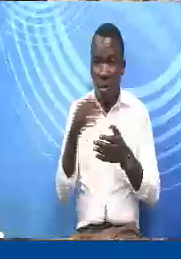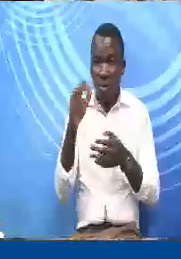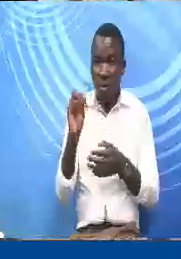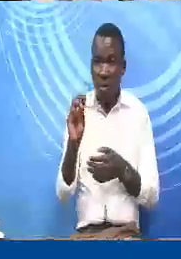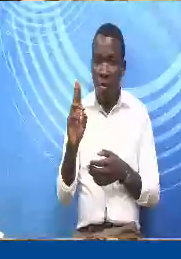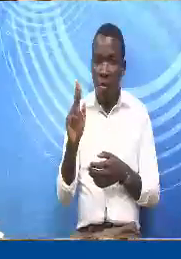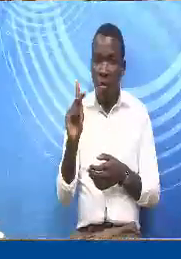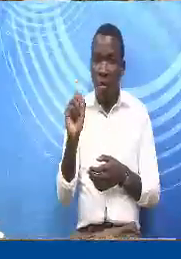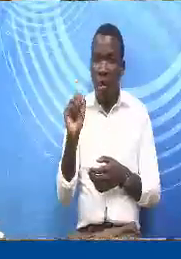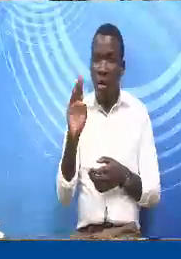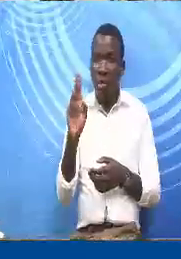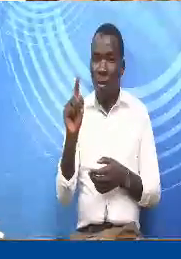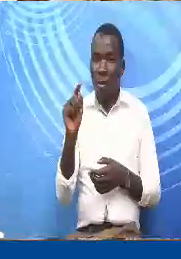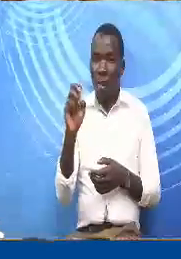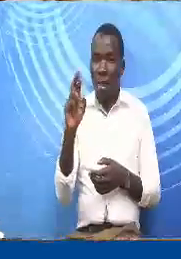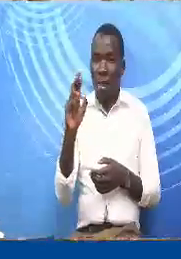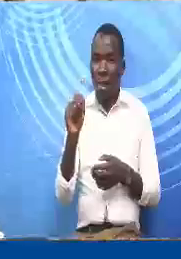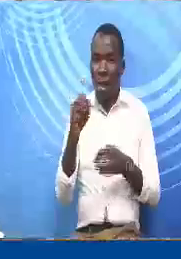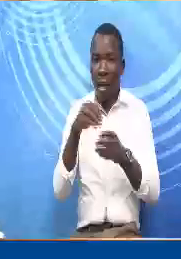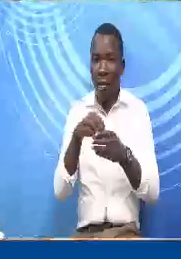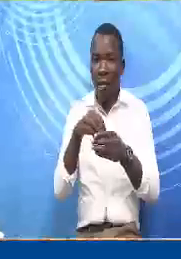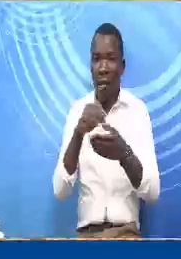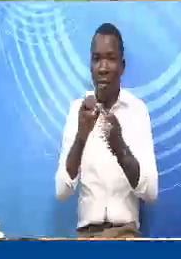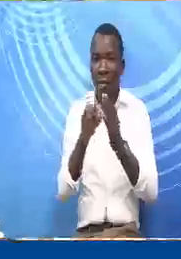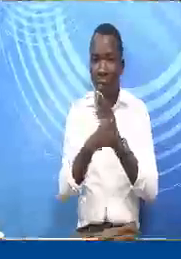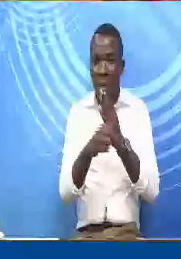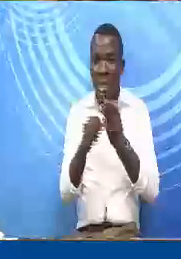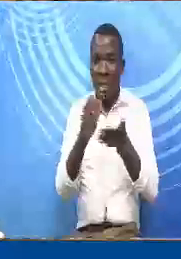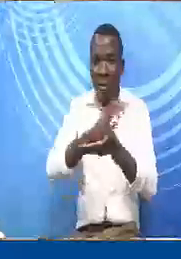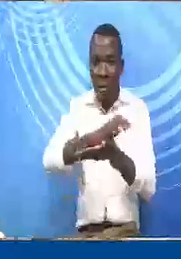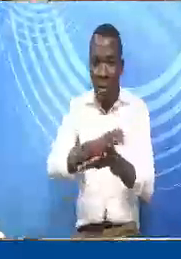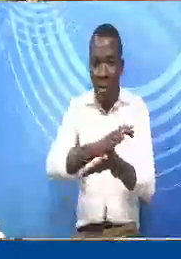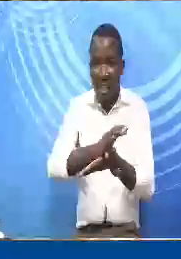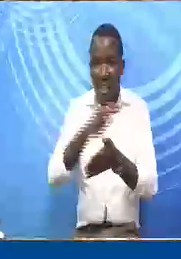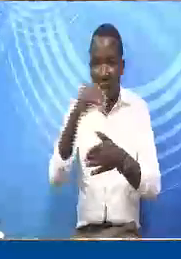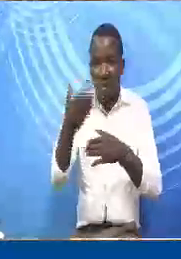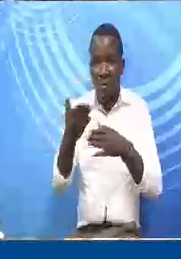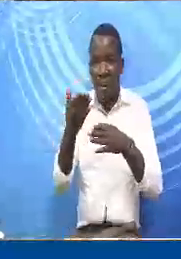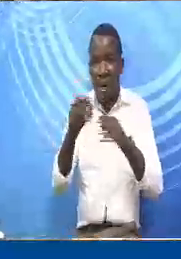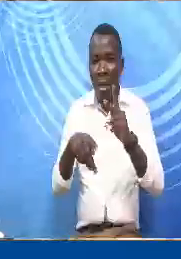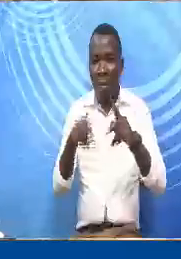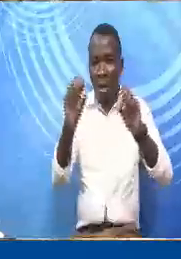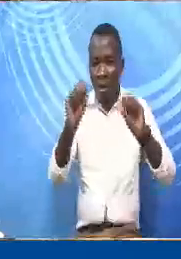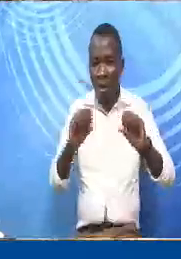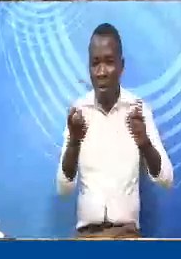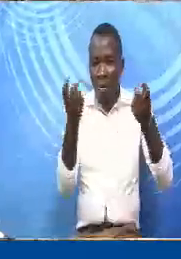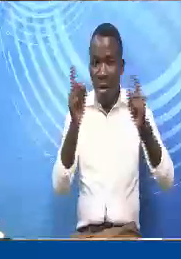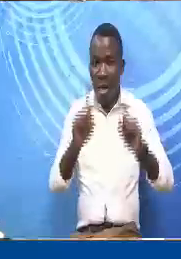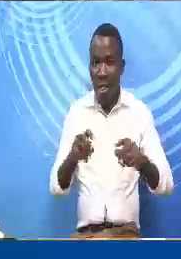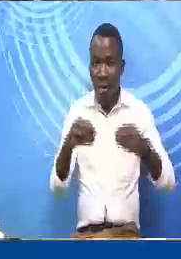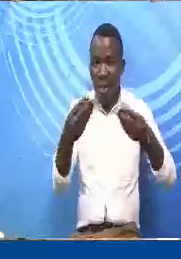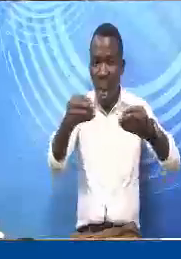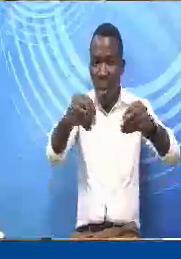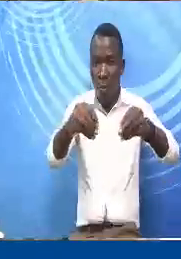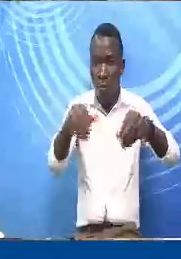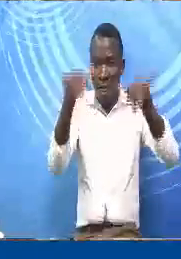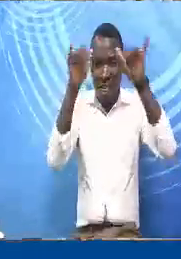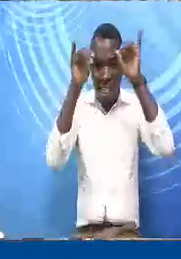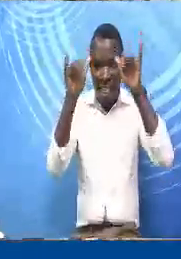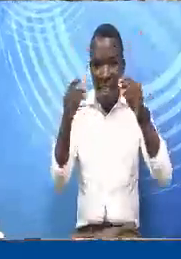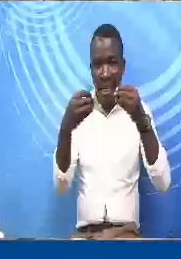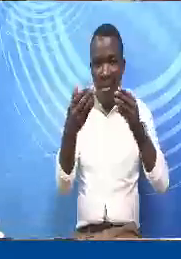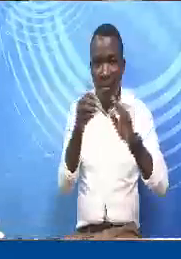mu mudugudu wa Bwiza mu kagari ka Nyamugari wo mu murenge wa Gatsata ngo nyuma y'uko abagome baje bakagaburira icyo yita uburozi inka ye yari yarahawe muri gahunda